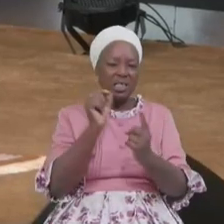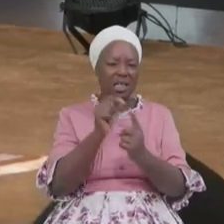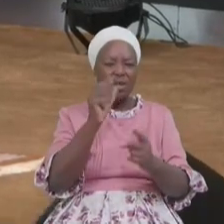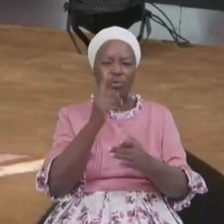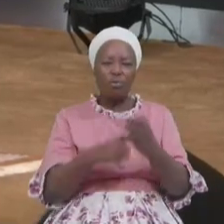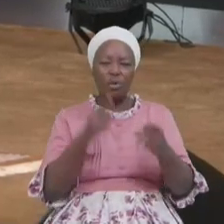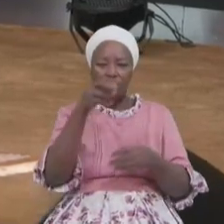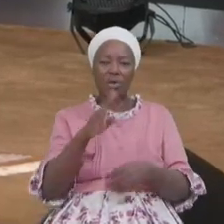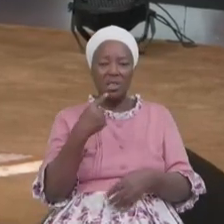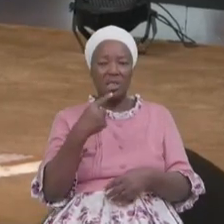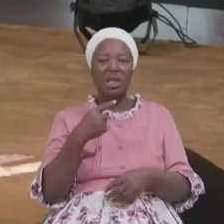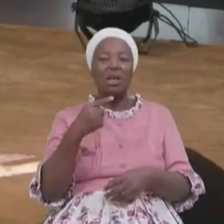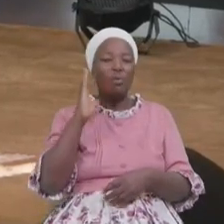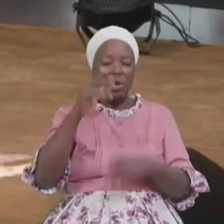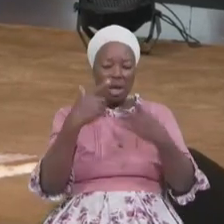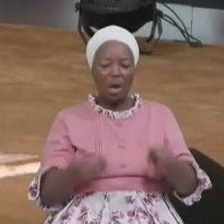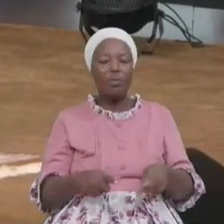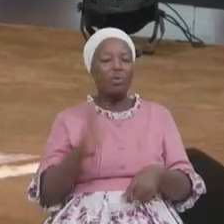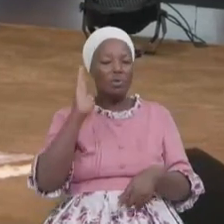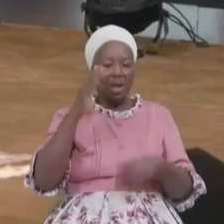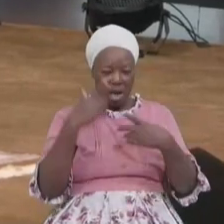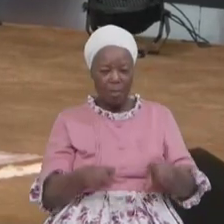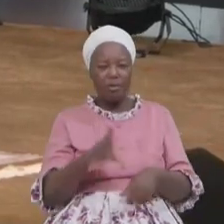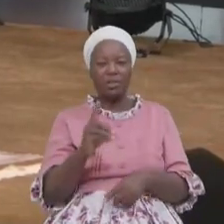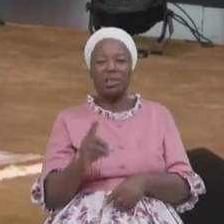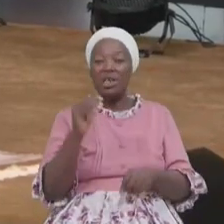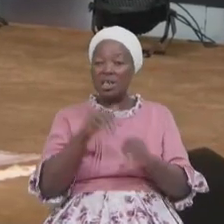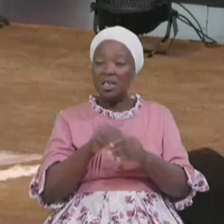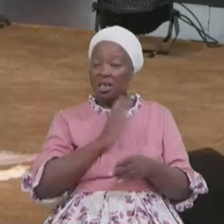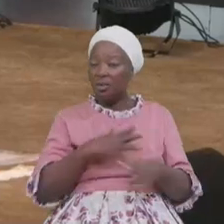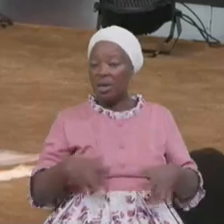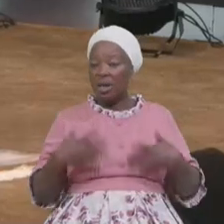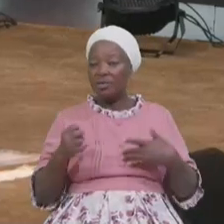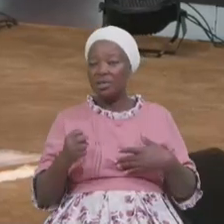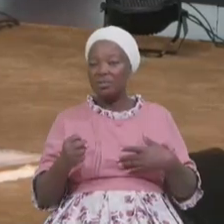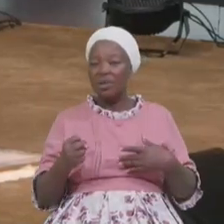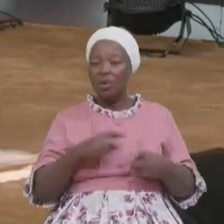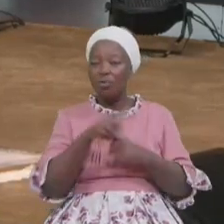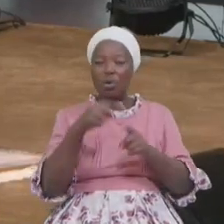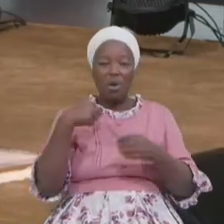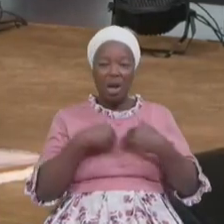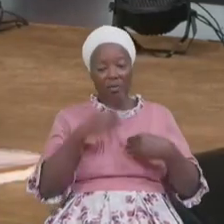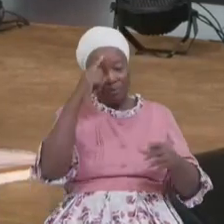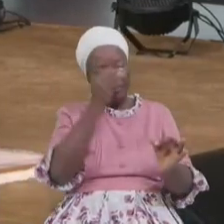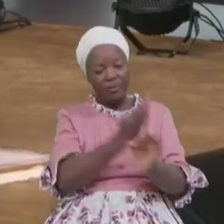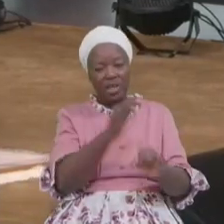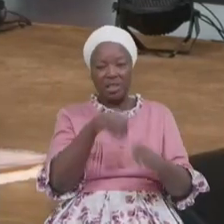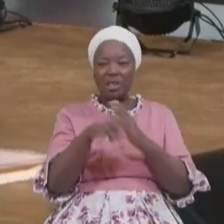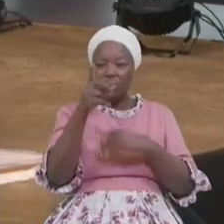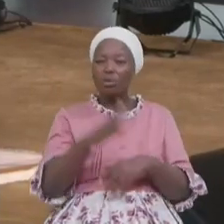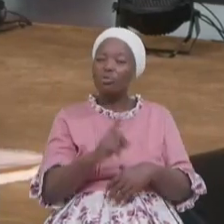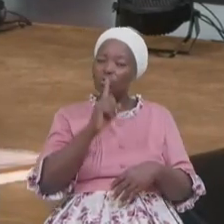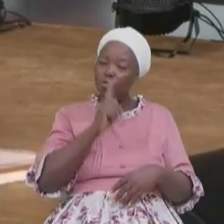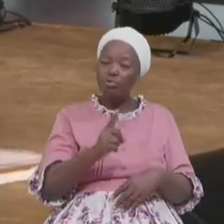va arriver, et c'est arrivé dans nos vies. Quand nous avons la foi en Dieu, la foi implicite